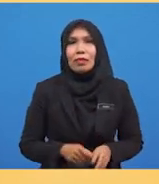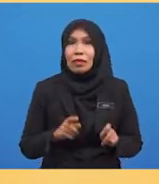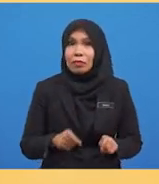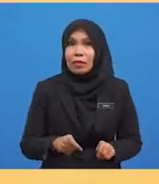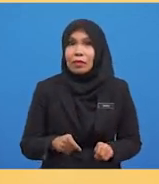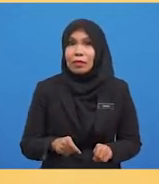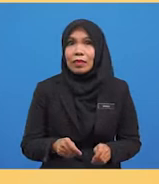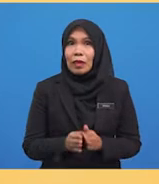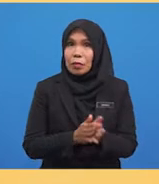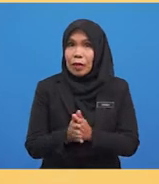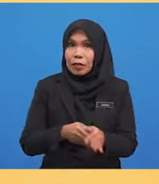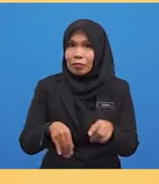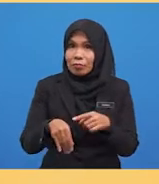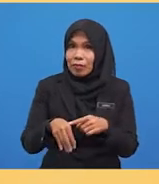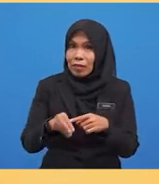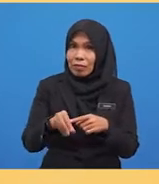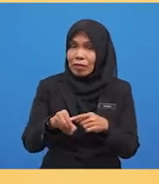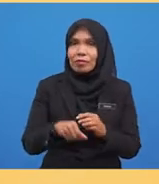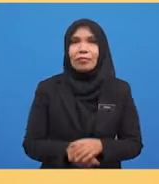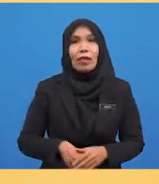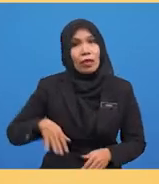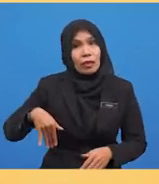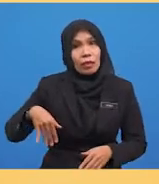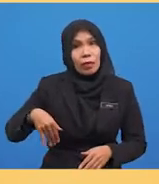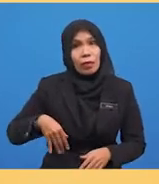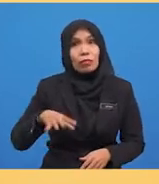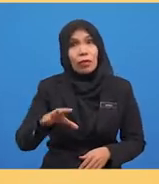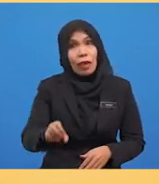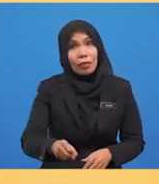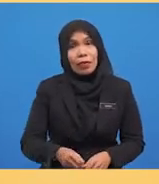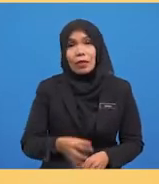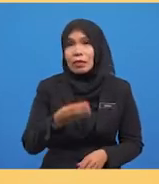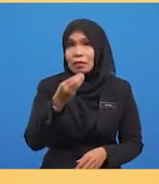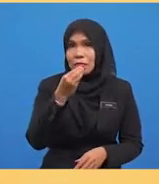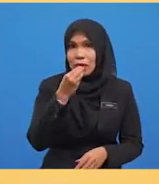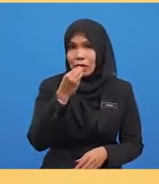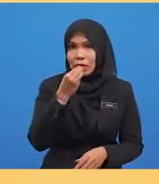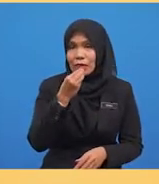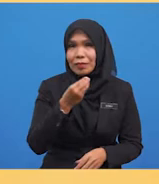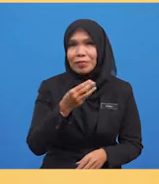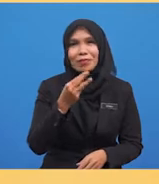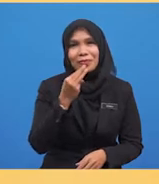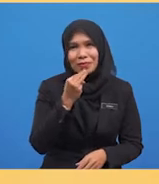sebelum diikuti dengan menjama juadah halwa dan memakan buah-buahan.